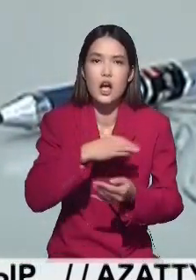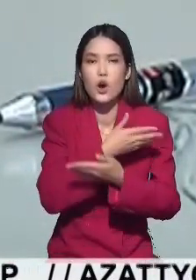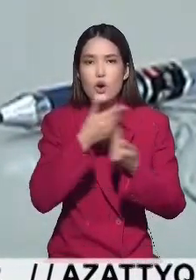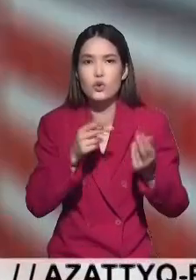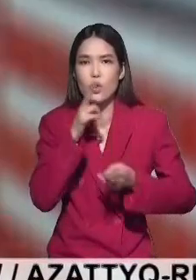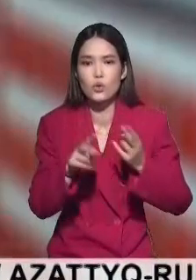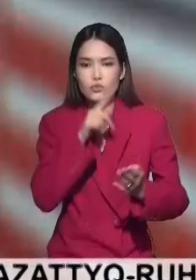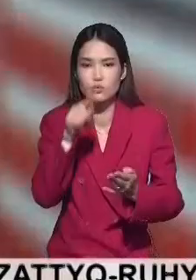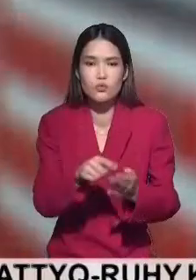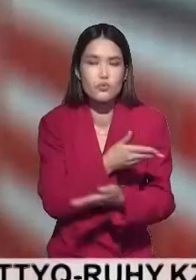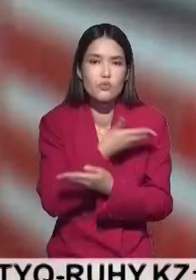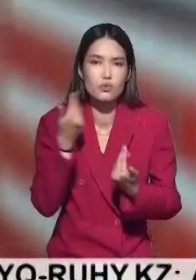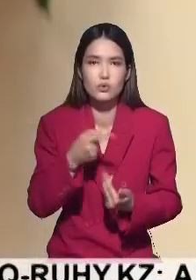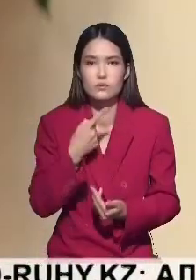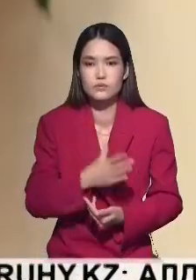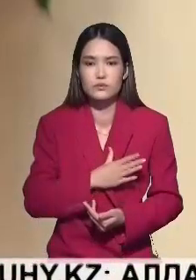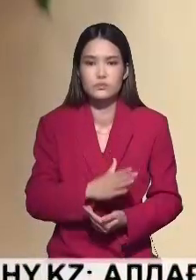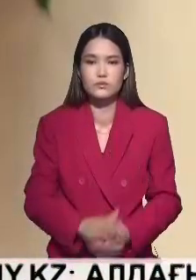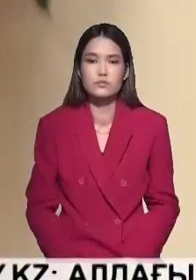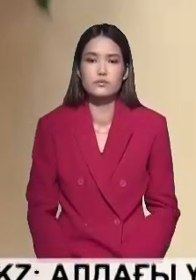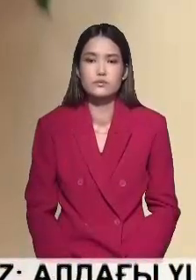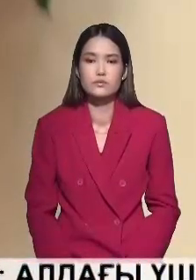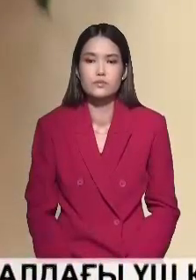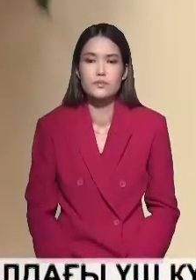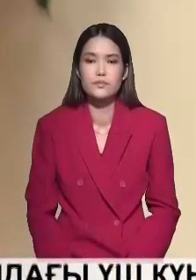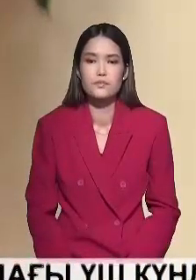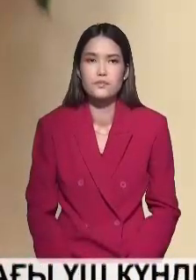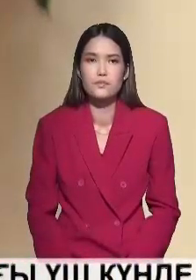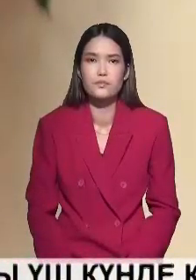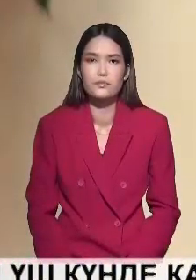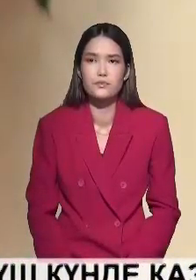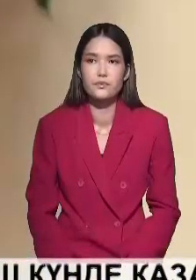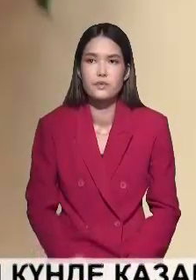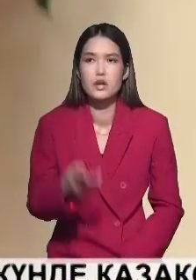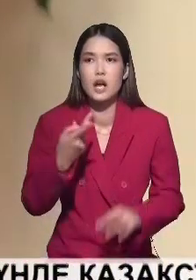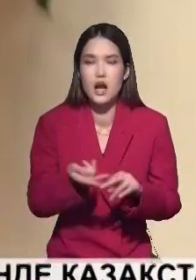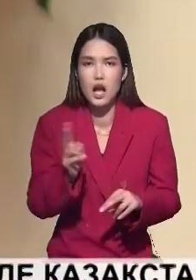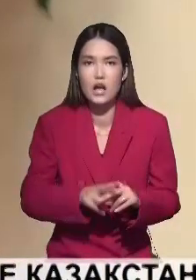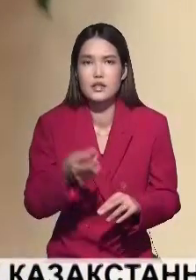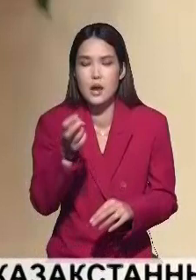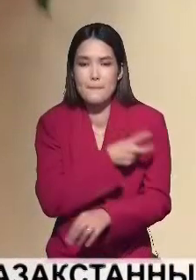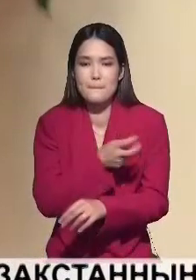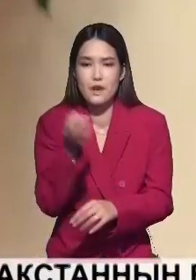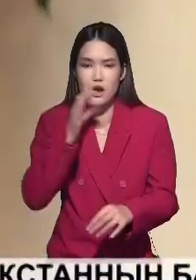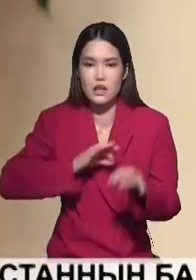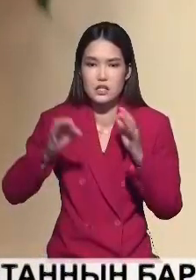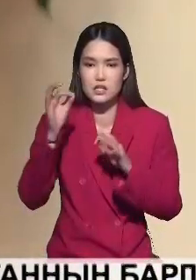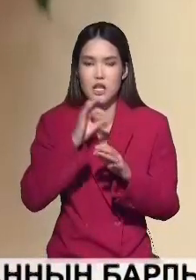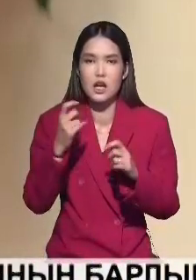шағымдар түспеген айтады. Қазіргі таңда осы уақытқа 121 дәрілік заты